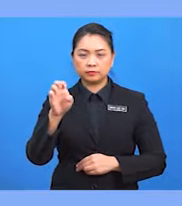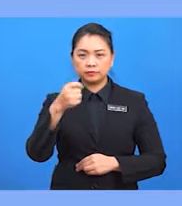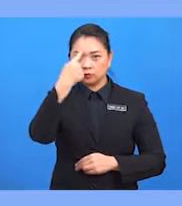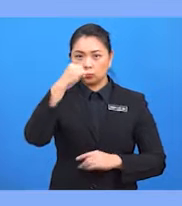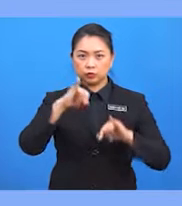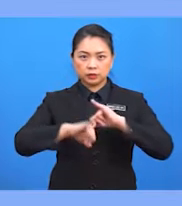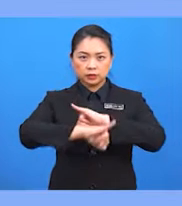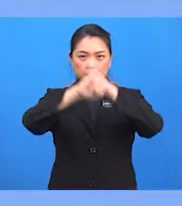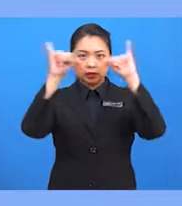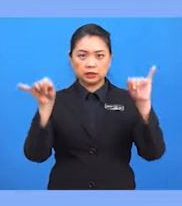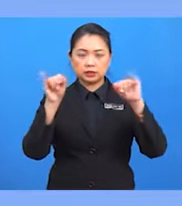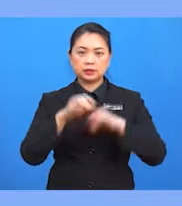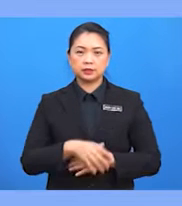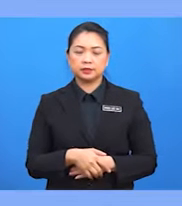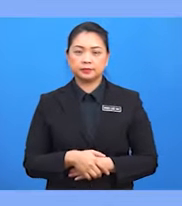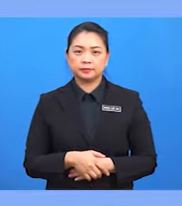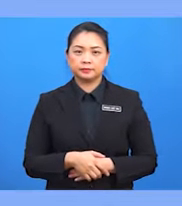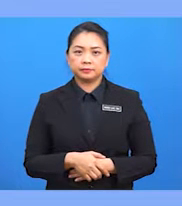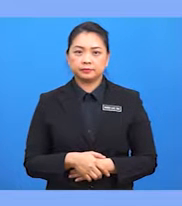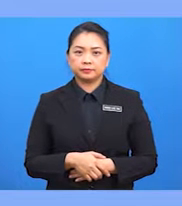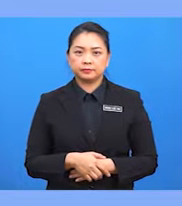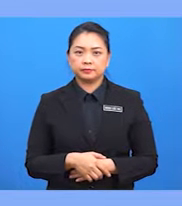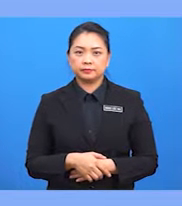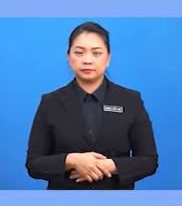dan saya tambah drop shadow.